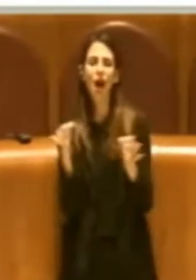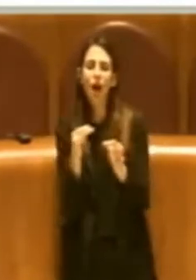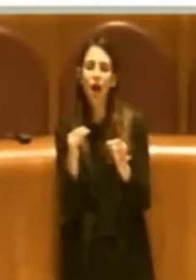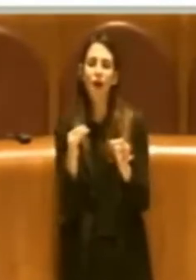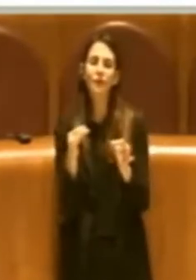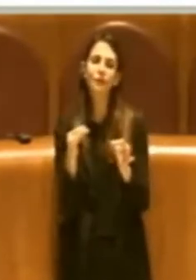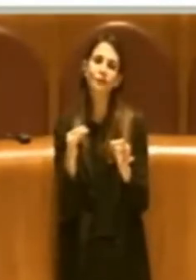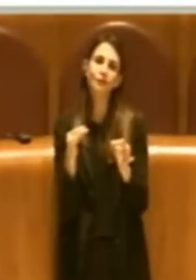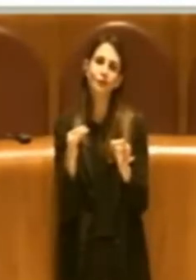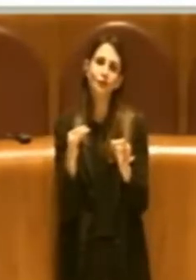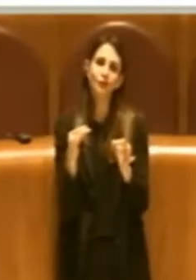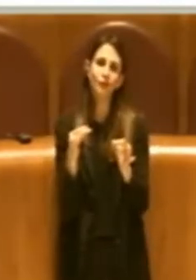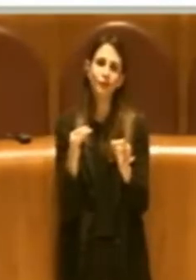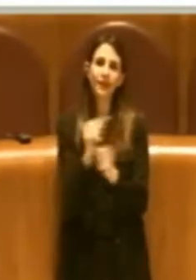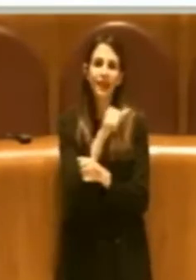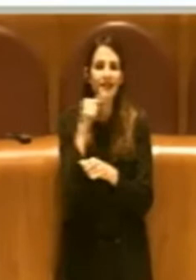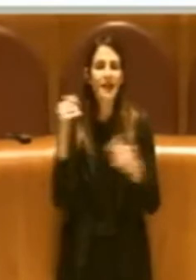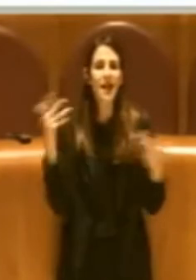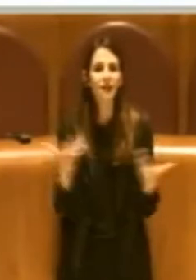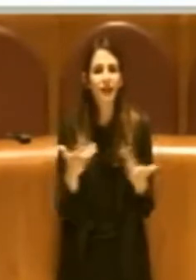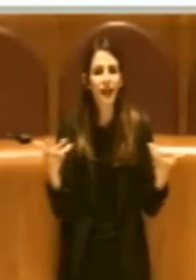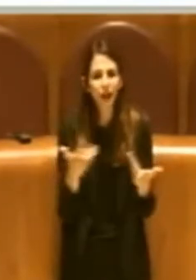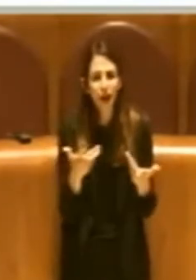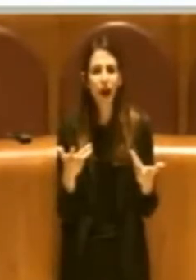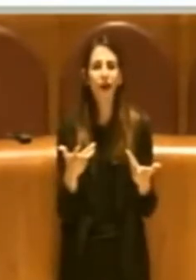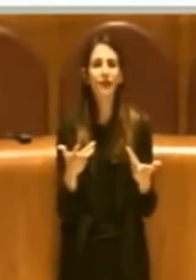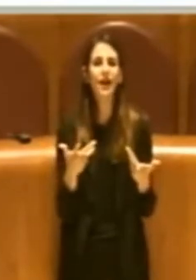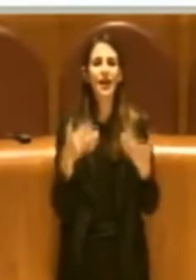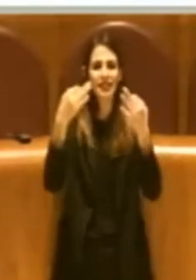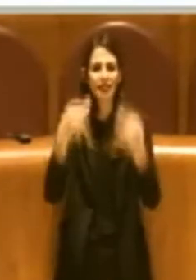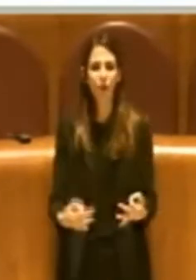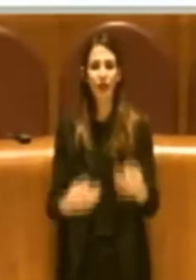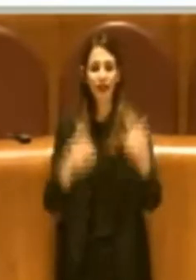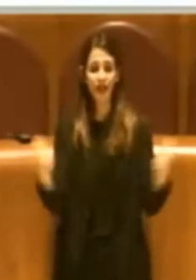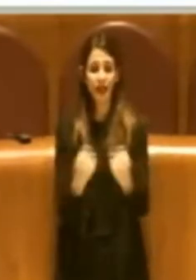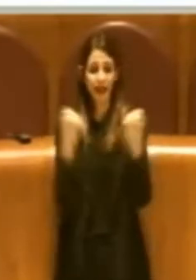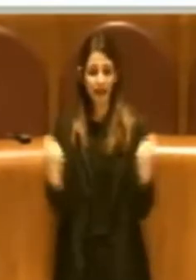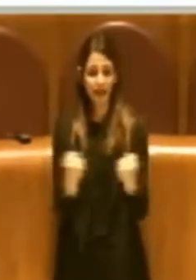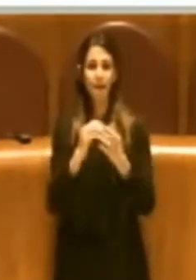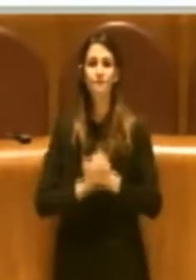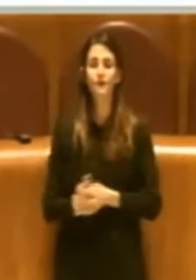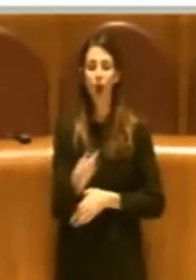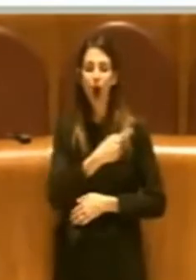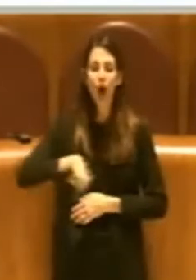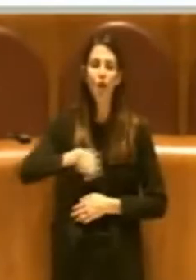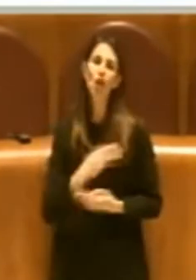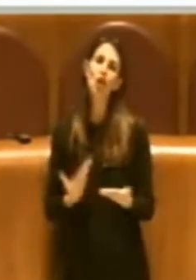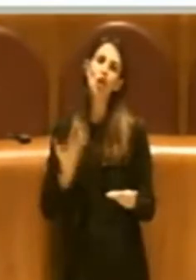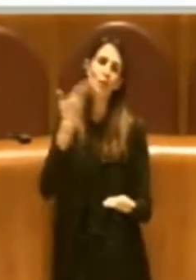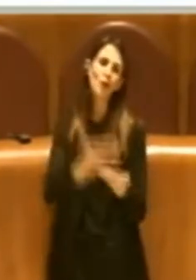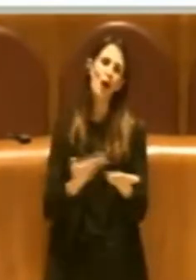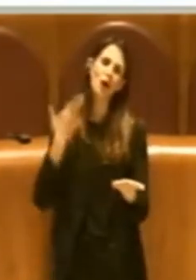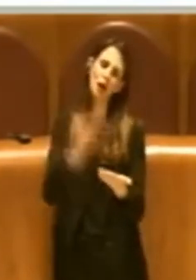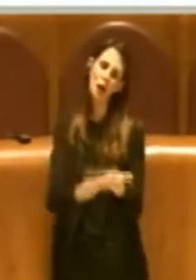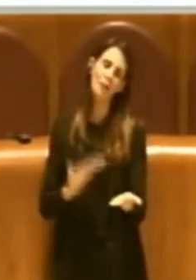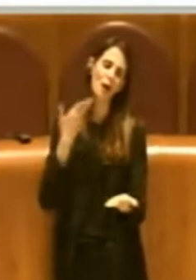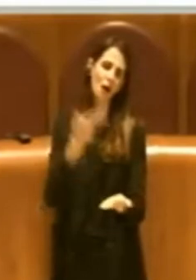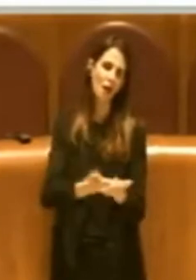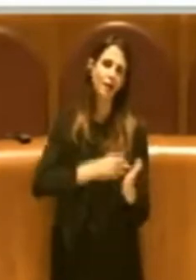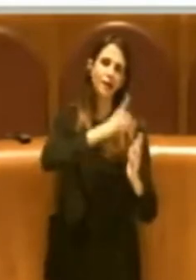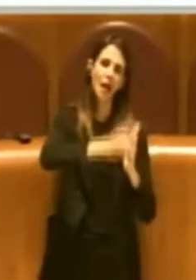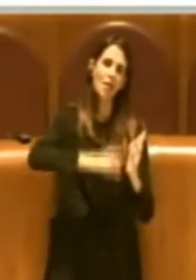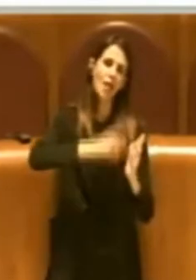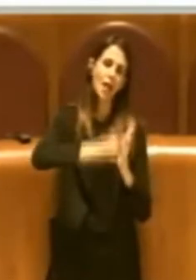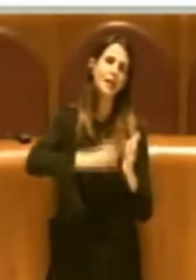appunto cosa serve per mettere in sicurezza queste attività. Noi nelle nostre proposte di delibera abbiamo chiesto di delineare